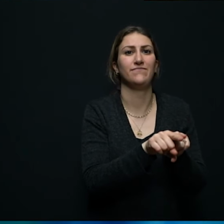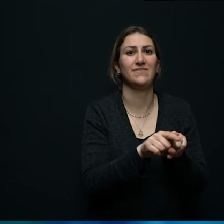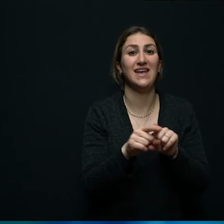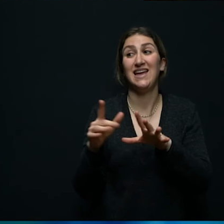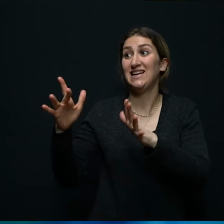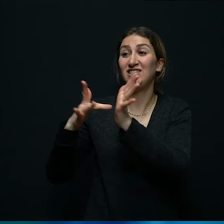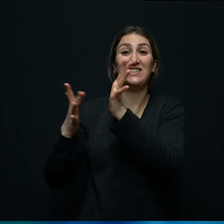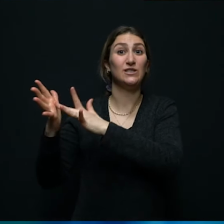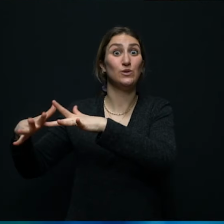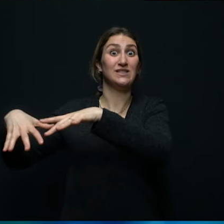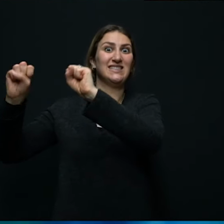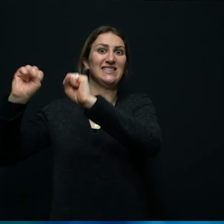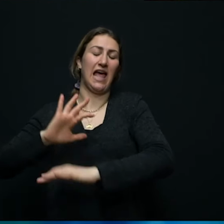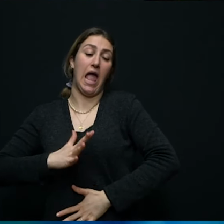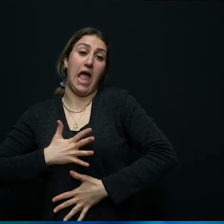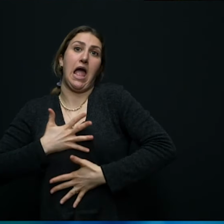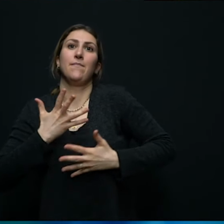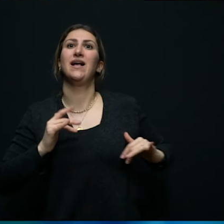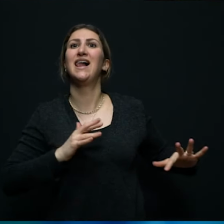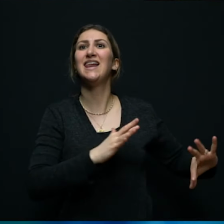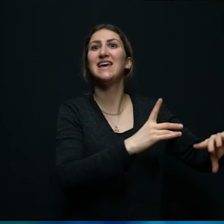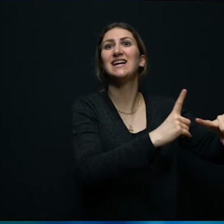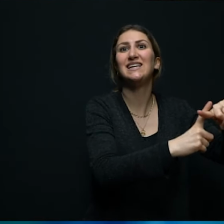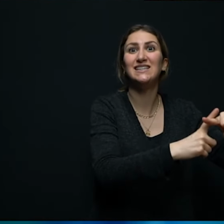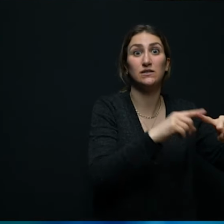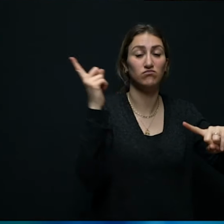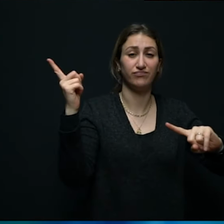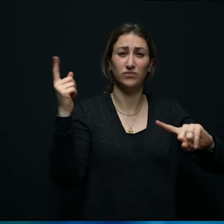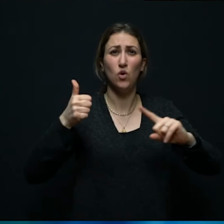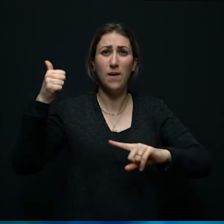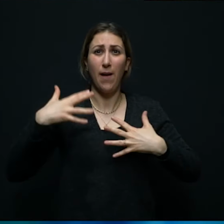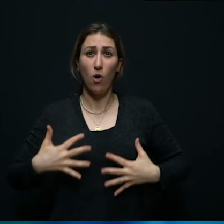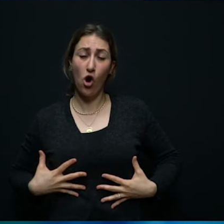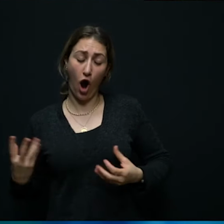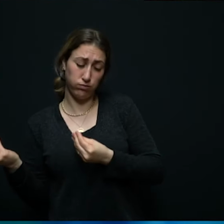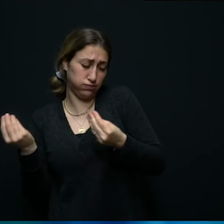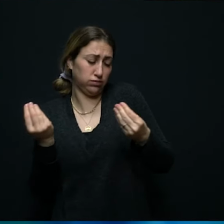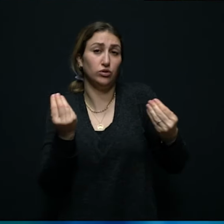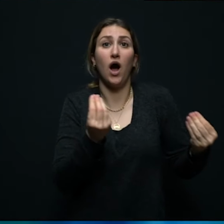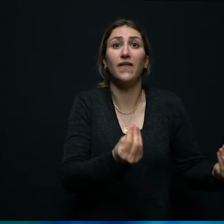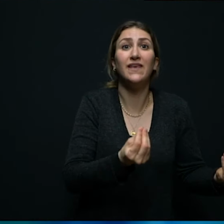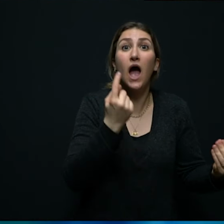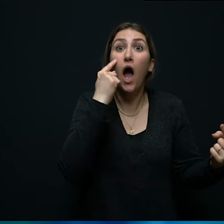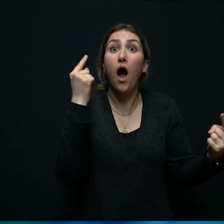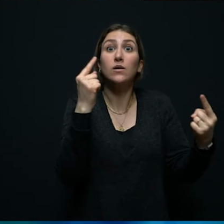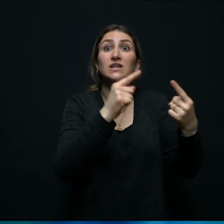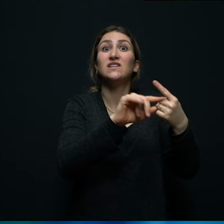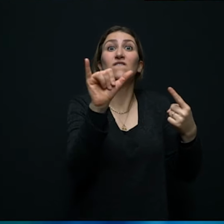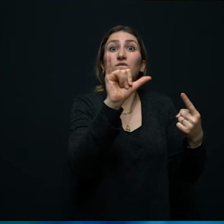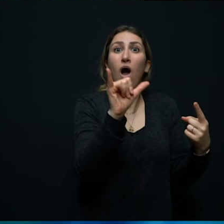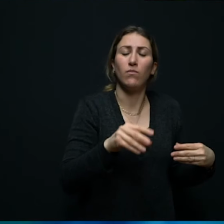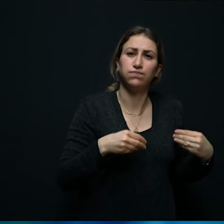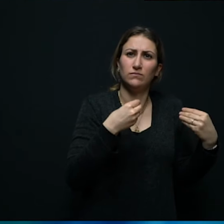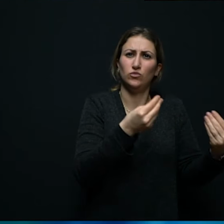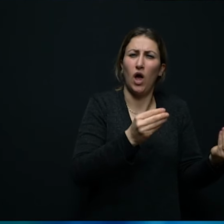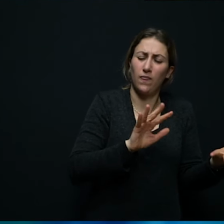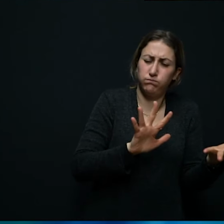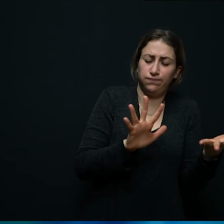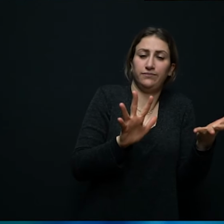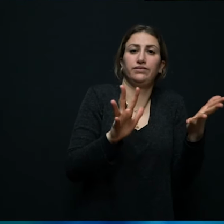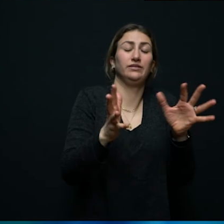de la conduire à la sainteté on retrouve cette notion de sainteté moi j'ai